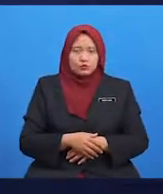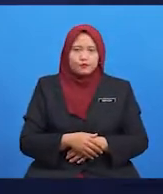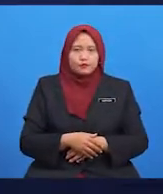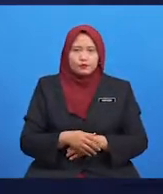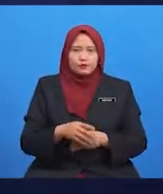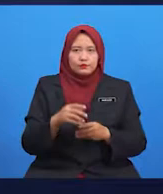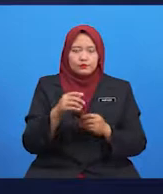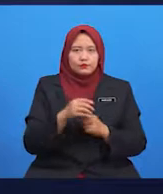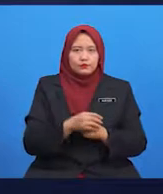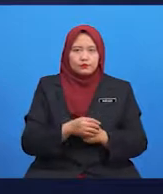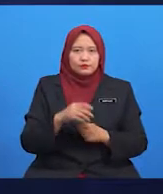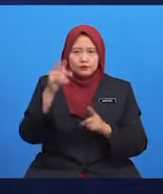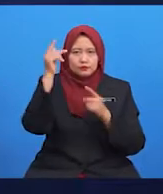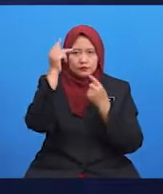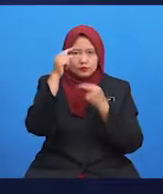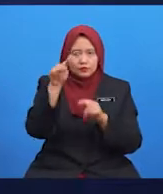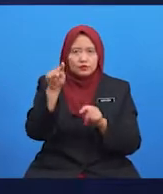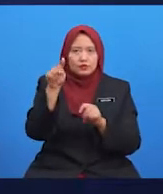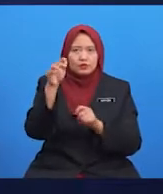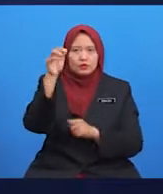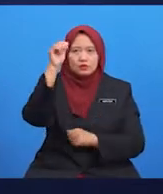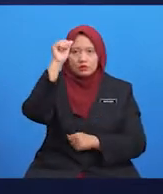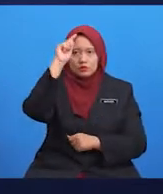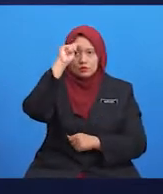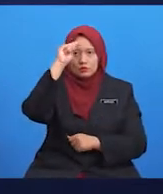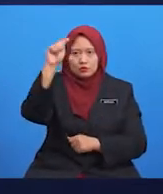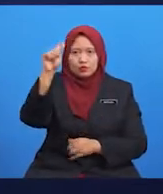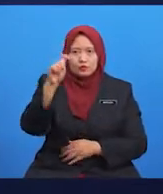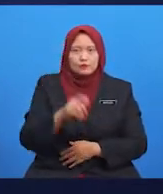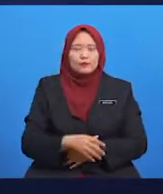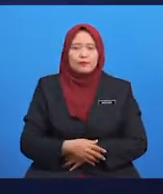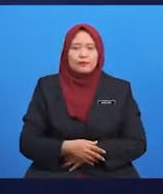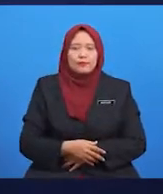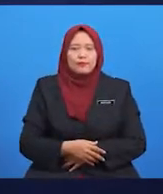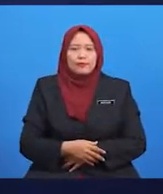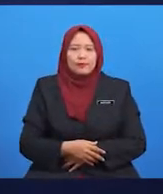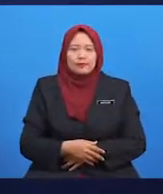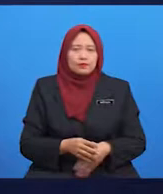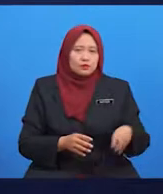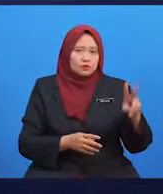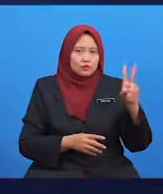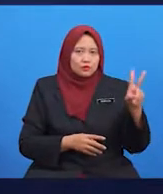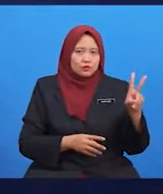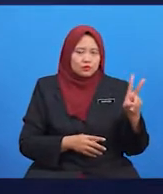Pada rangkap kedua, pelajar dapat melihat kata kunci mempelawa